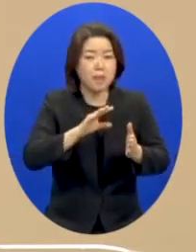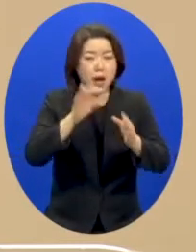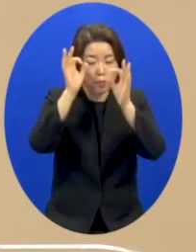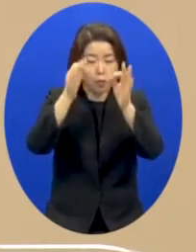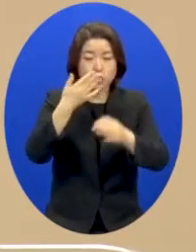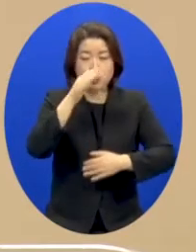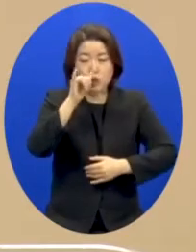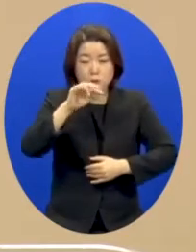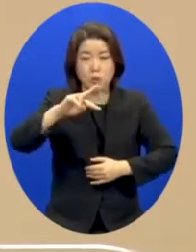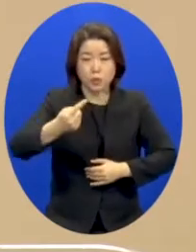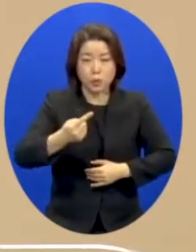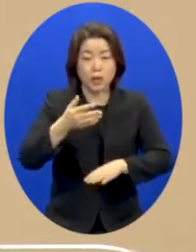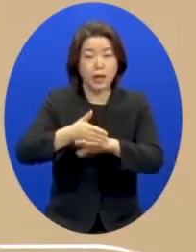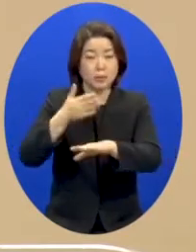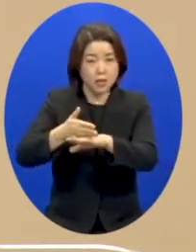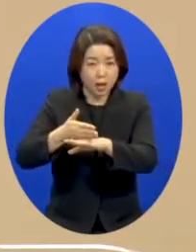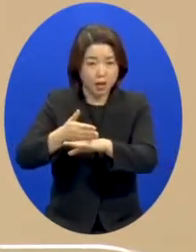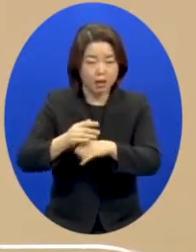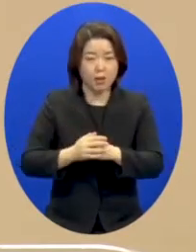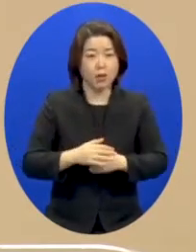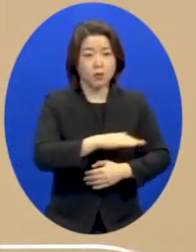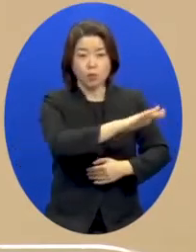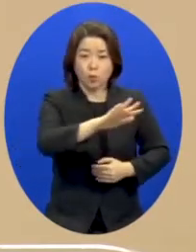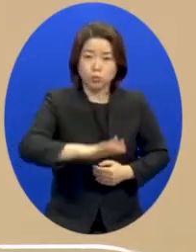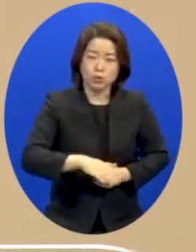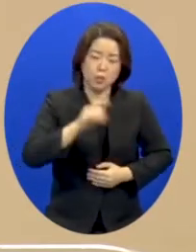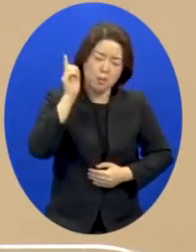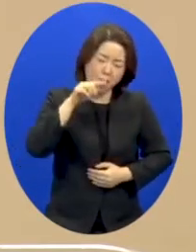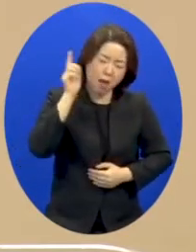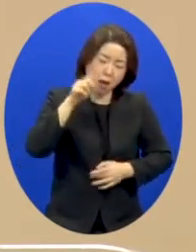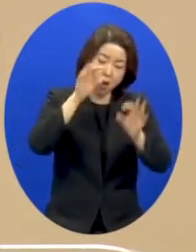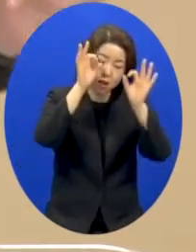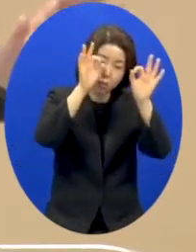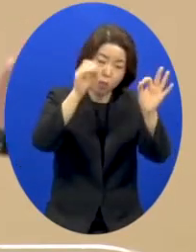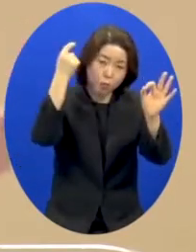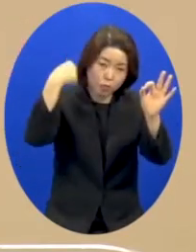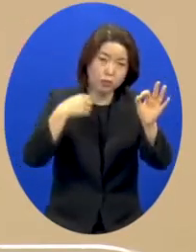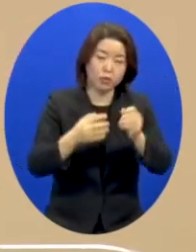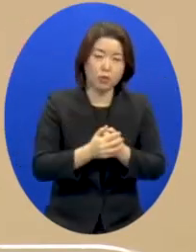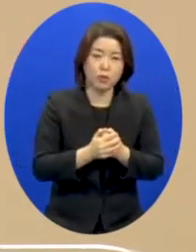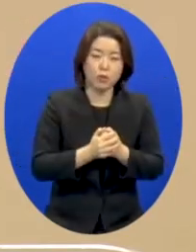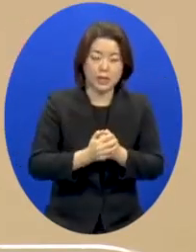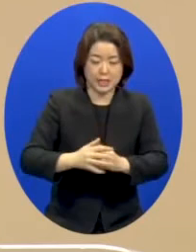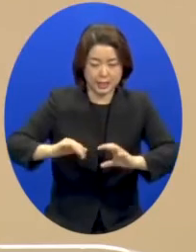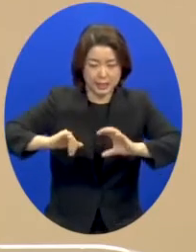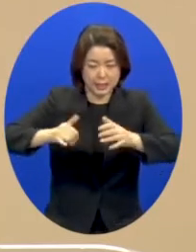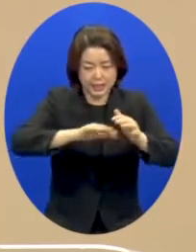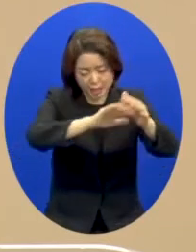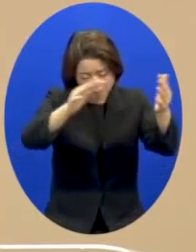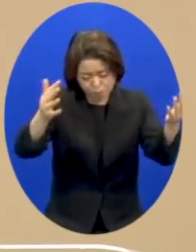그저 날마다 보고 느끼는 거 아닙니까? 세상 모든 사람이 그렇지 않습니까?